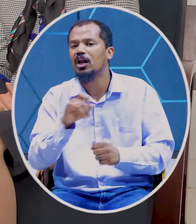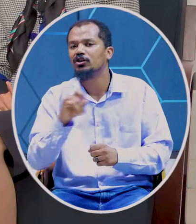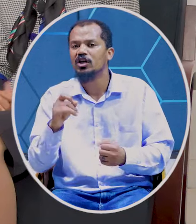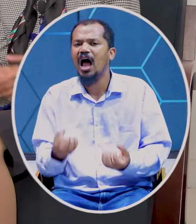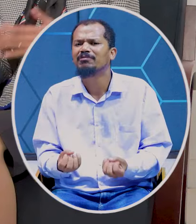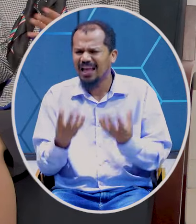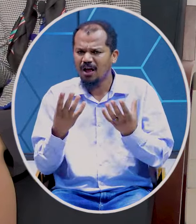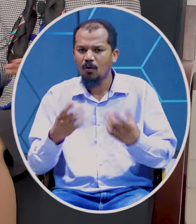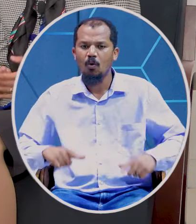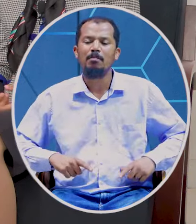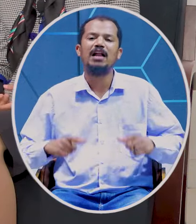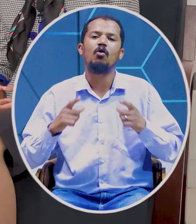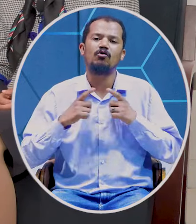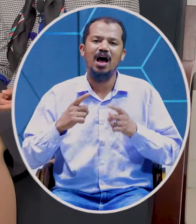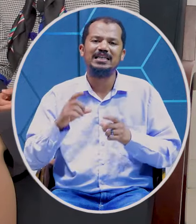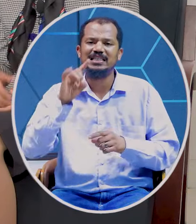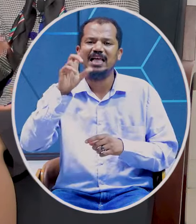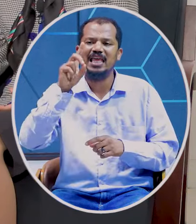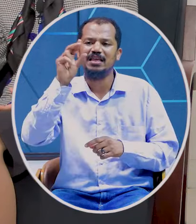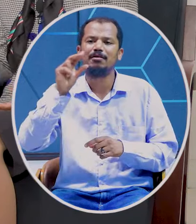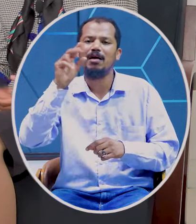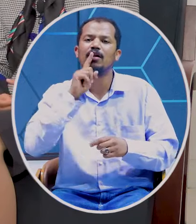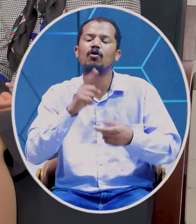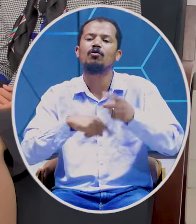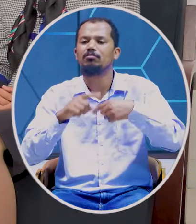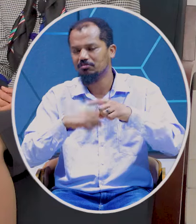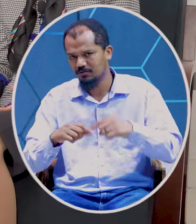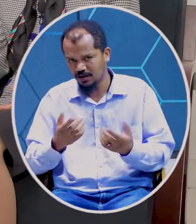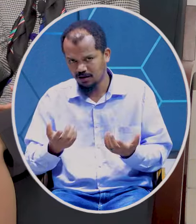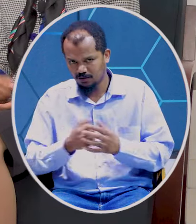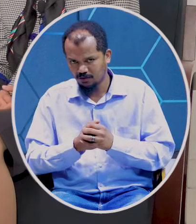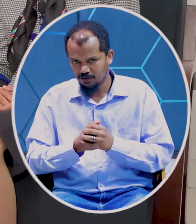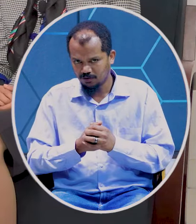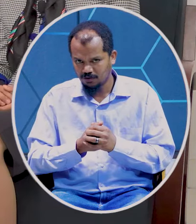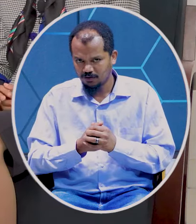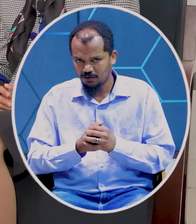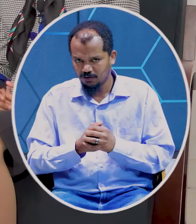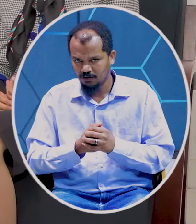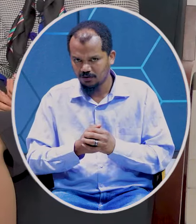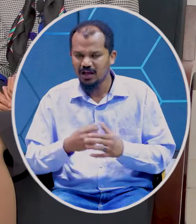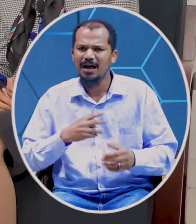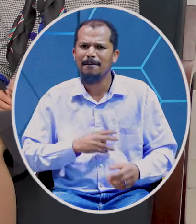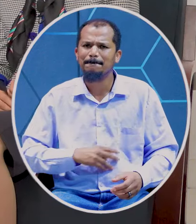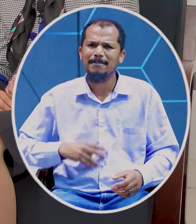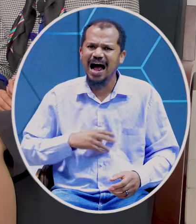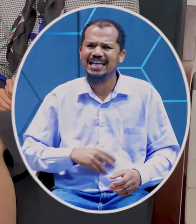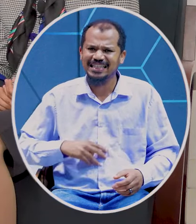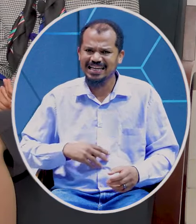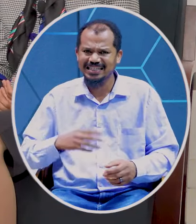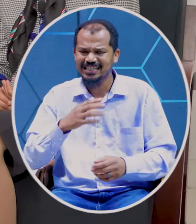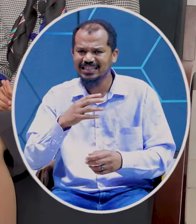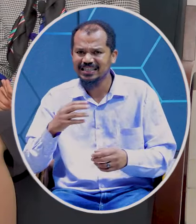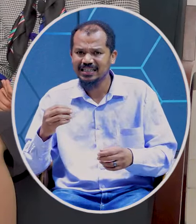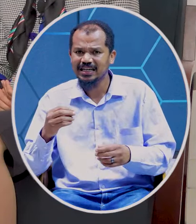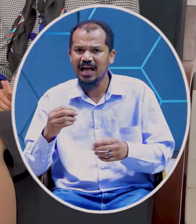እንጂ አብዛኛው ነገር ግን በአኗኗር ዘይቤያችን ነው ያም ኦፍ ኮርስ የአኗኗር ዘይቤንም ያካትታል። የማህፀን ካንሰር እና